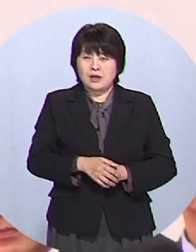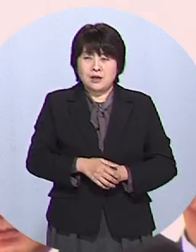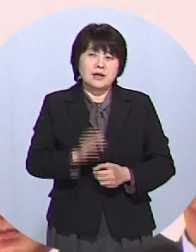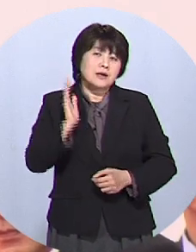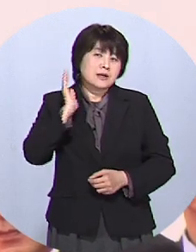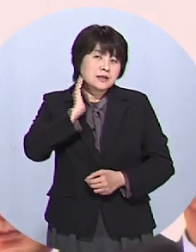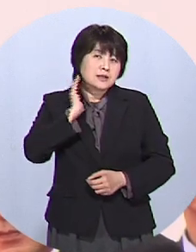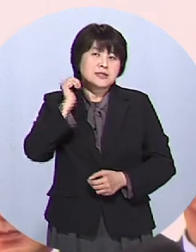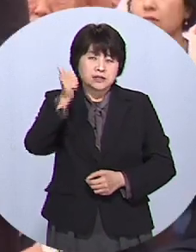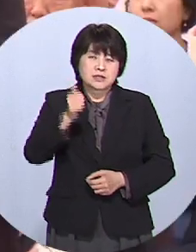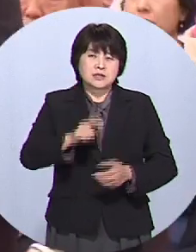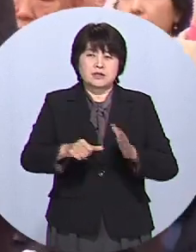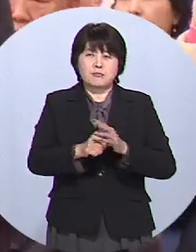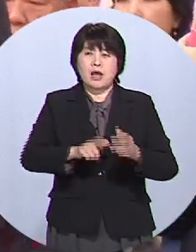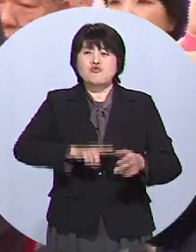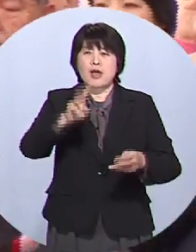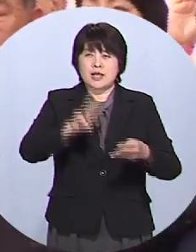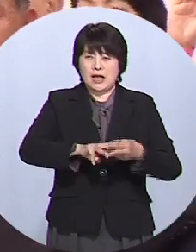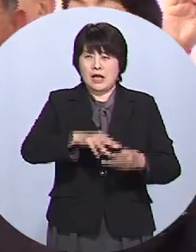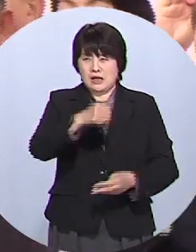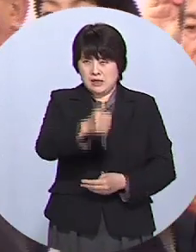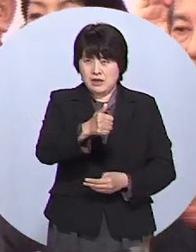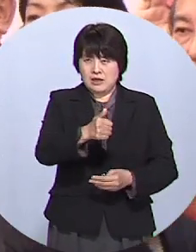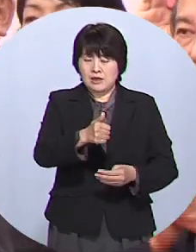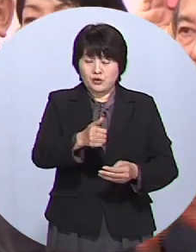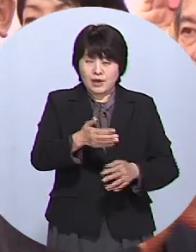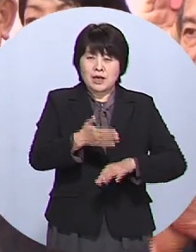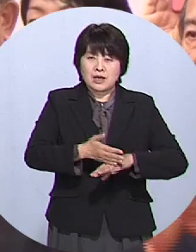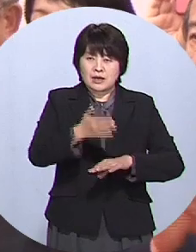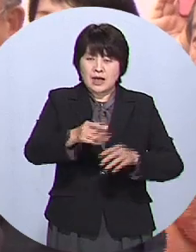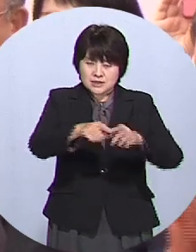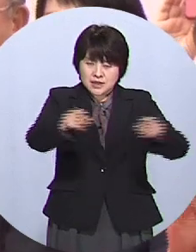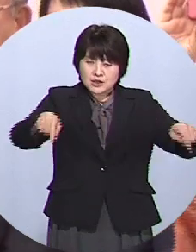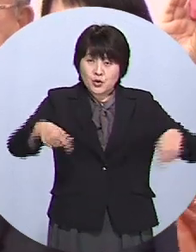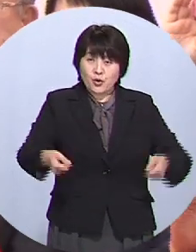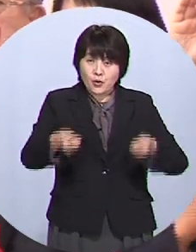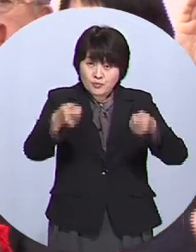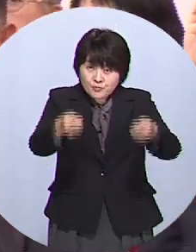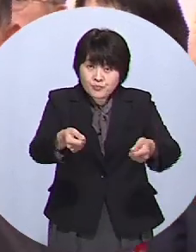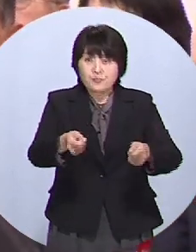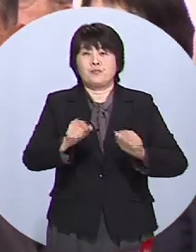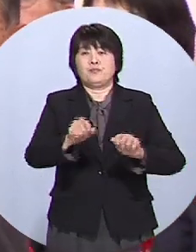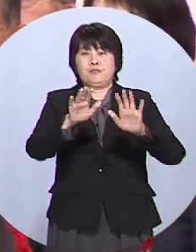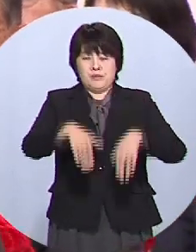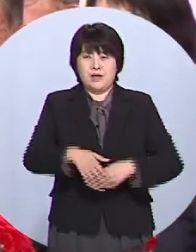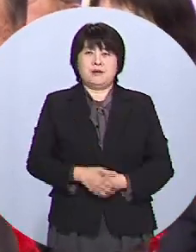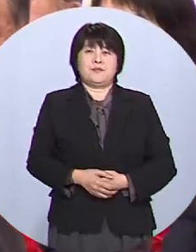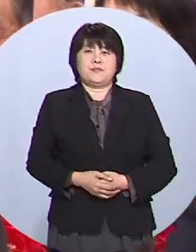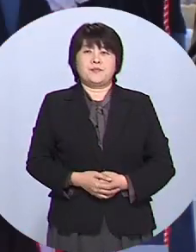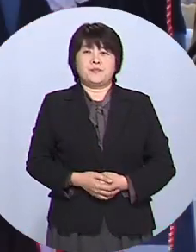玉県知事による式辞や感謝状の贈呈などが行われました。